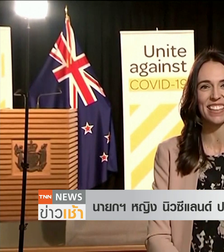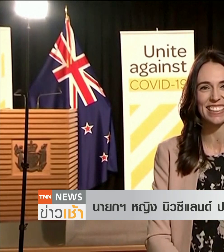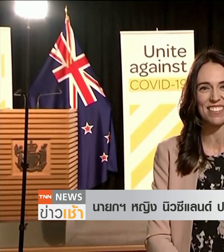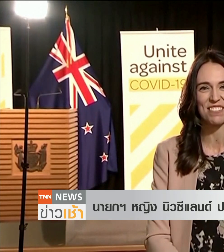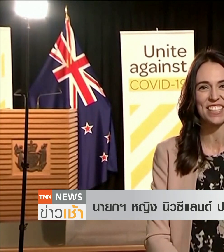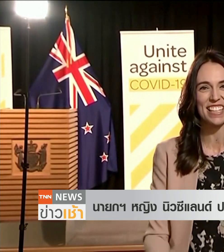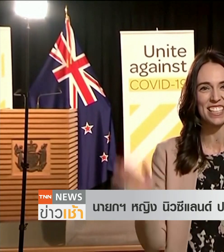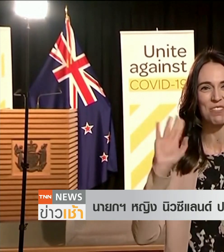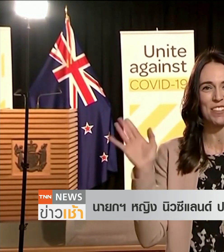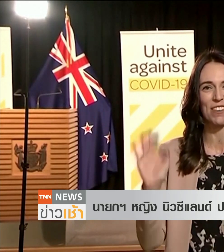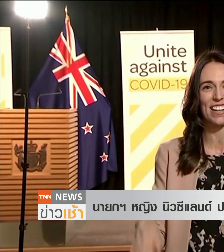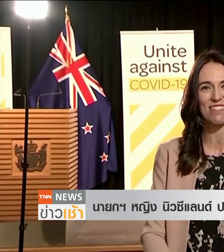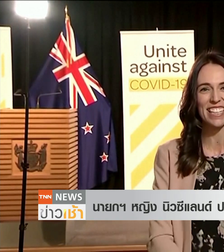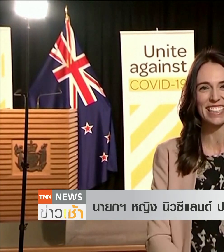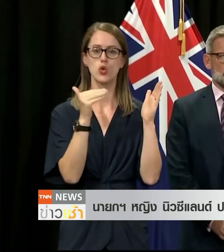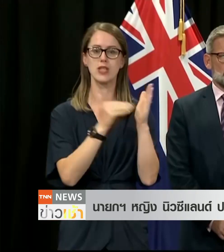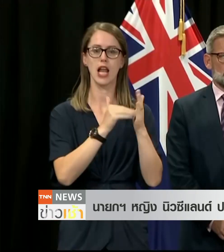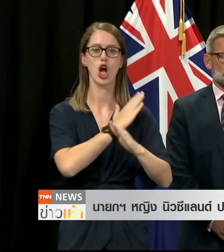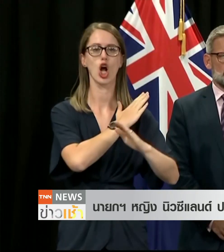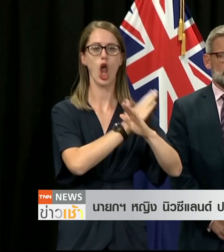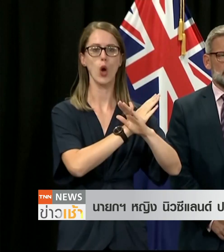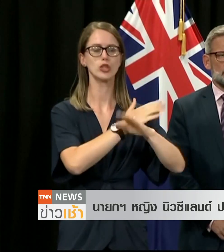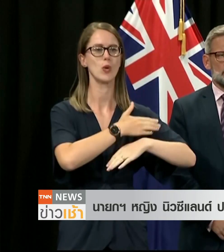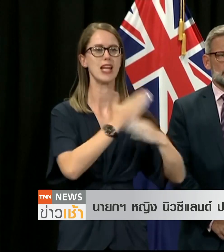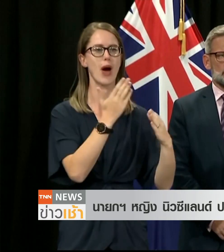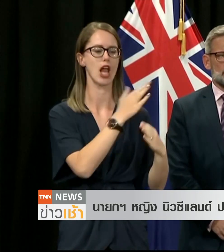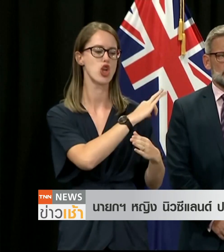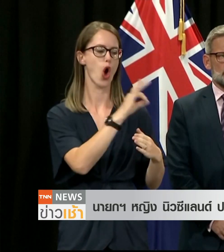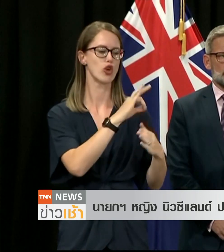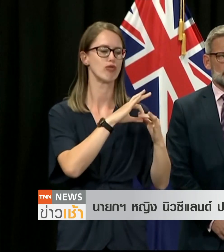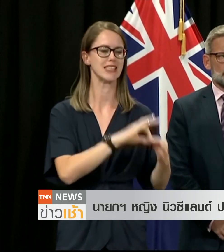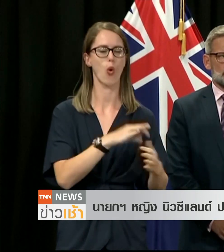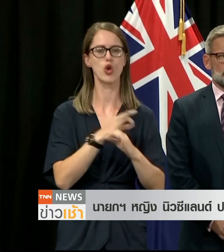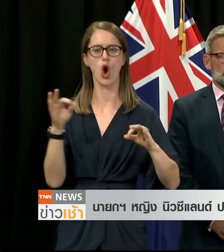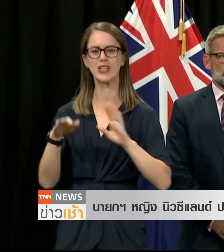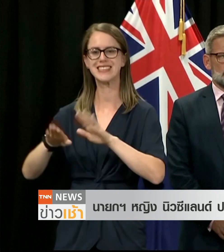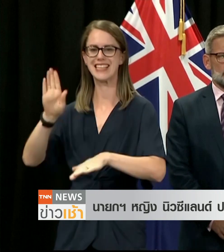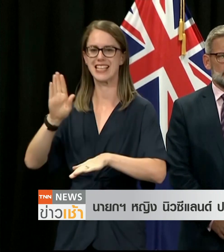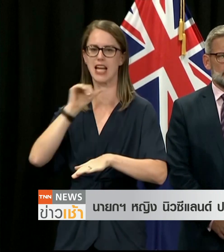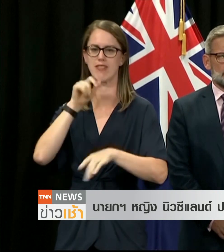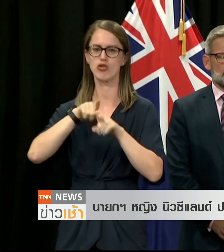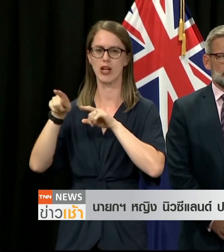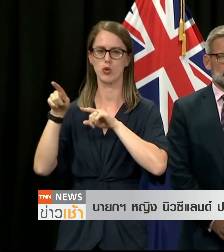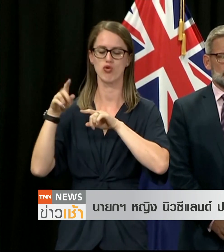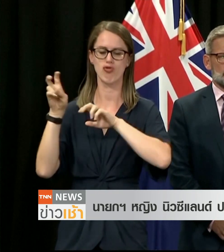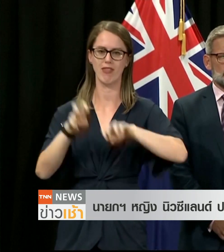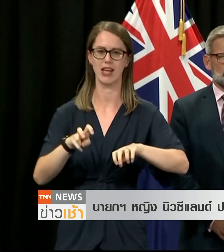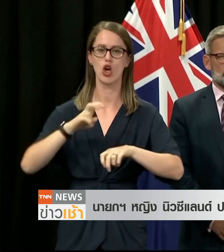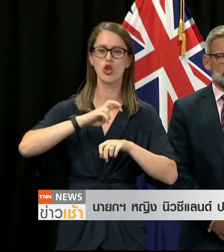ือเธอใช้เรื่ของการปนิปนอมใช้ควอ่อนโยนแต่เธอบอกวาเธอแข็แล่ง